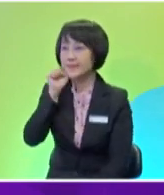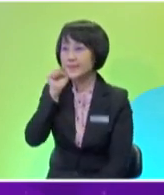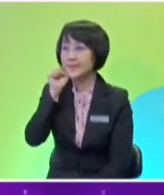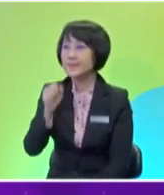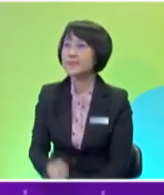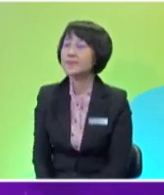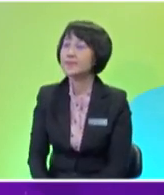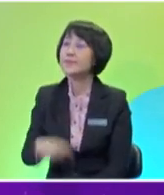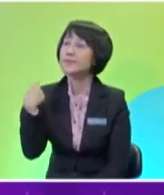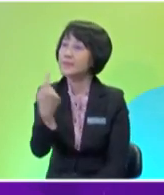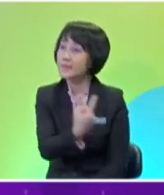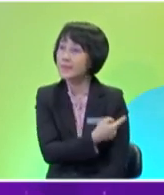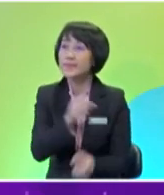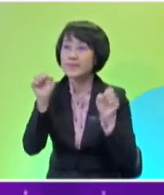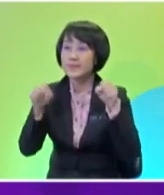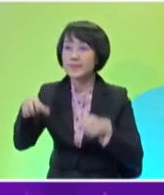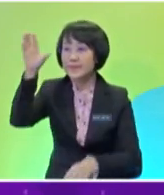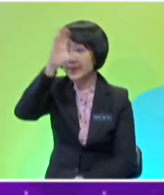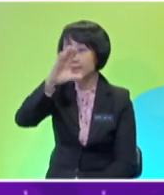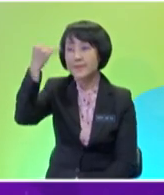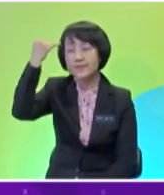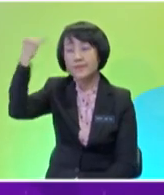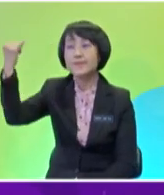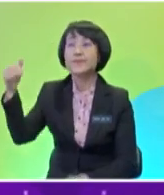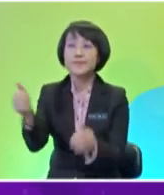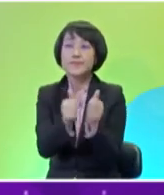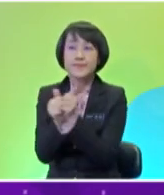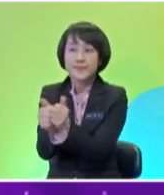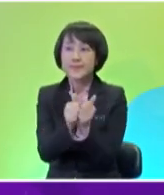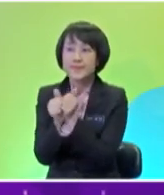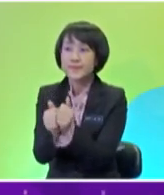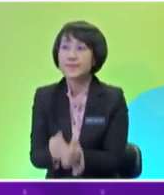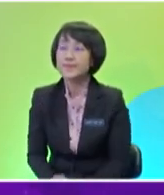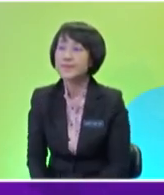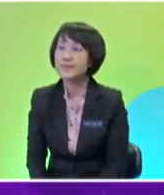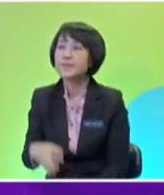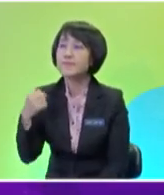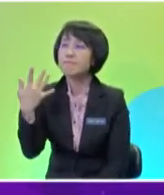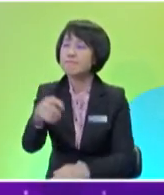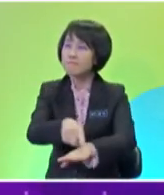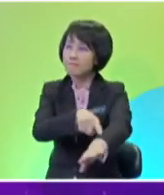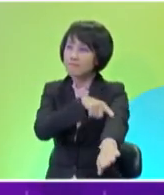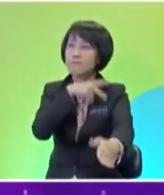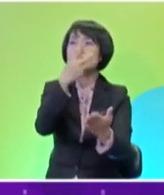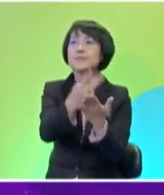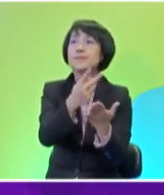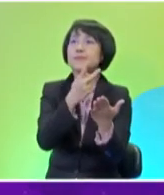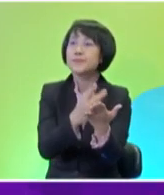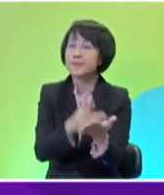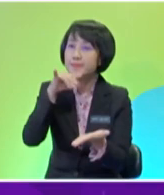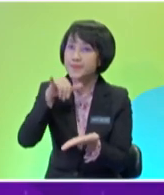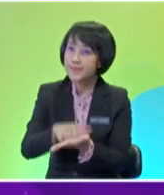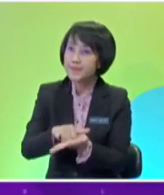kita boleh cari ide sama-sama eh Berapa panjang kerangnya itu ya